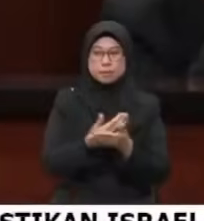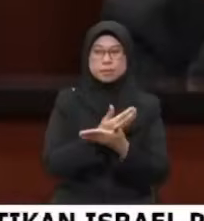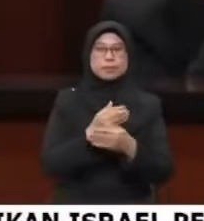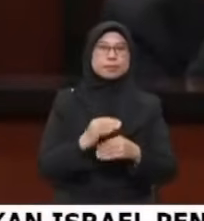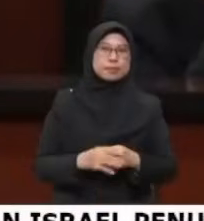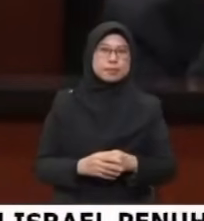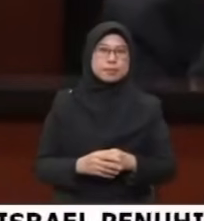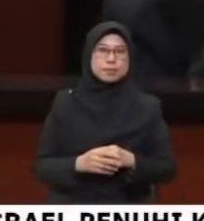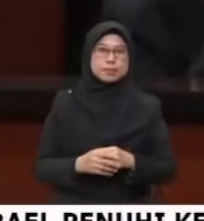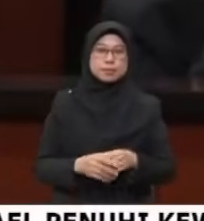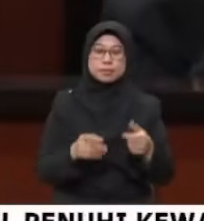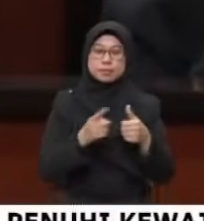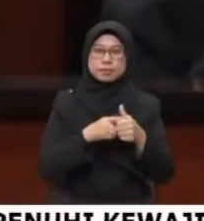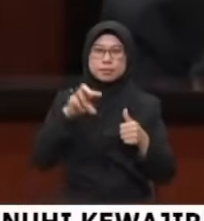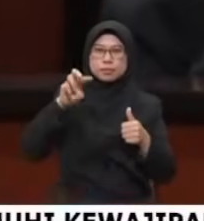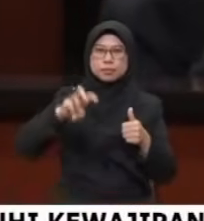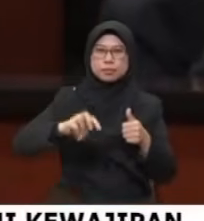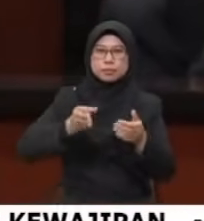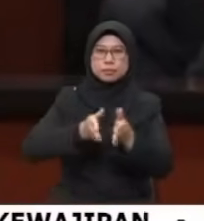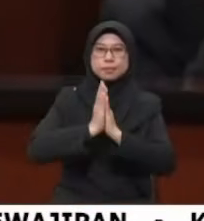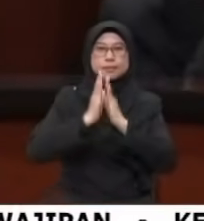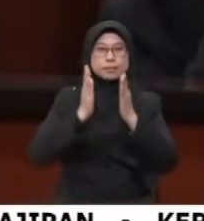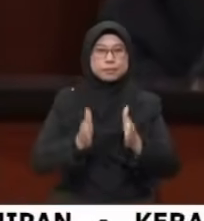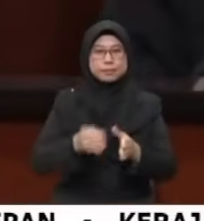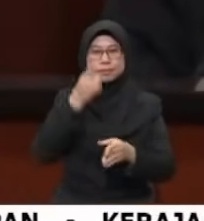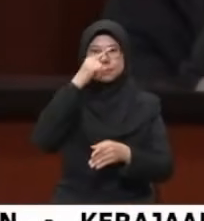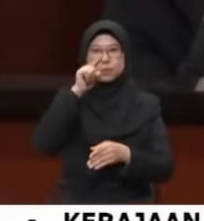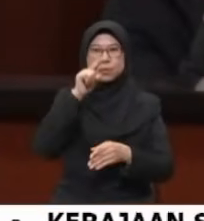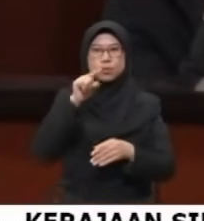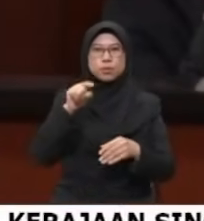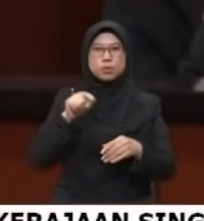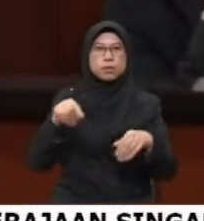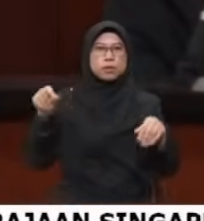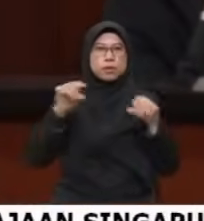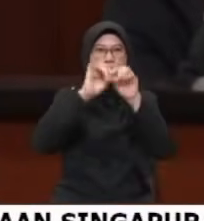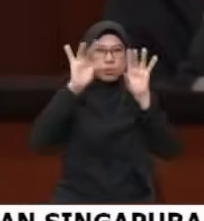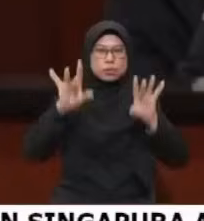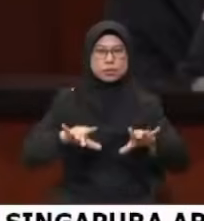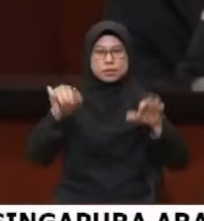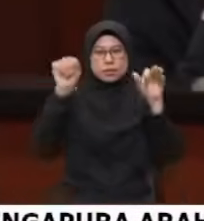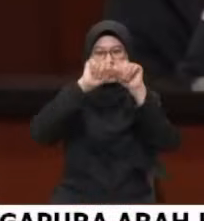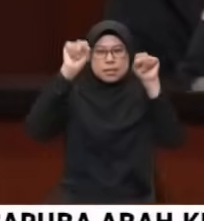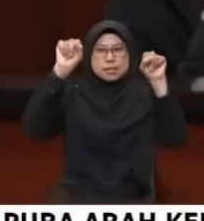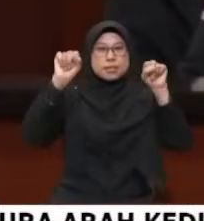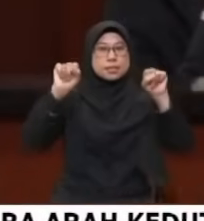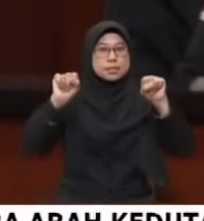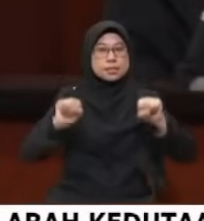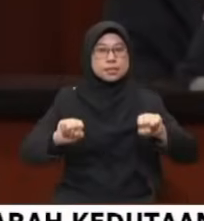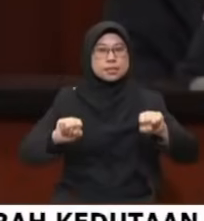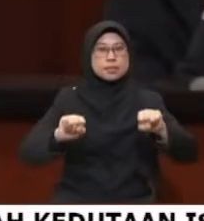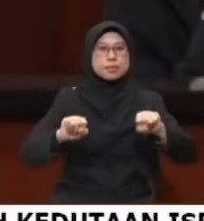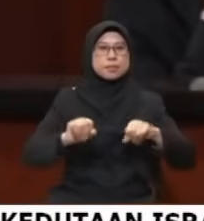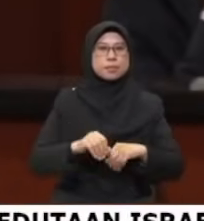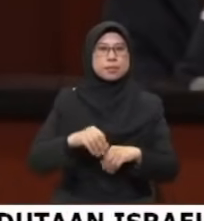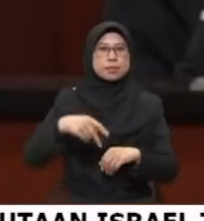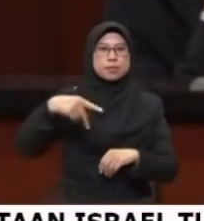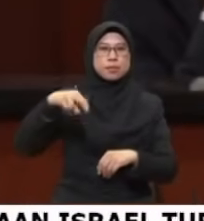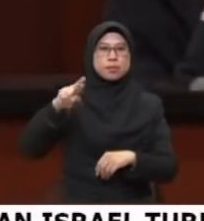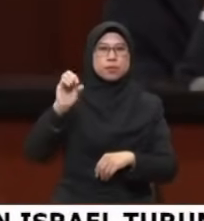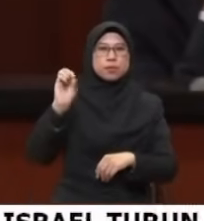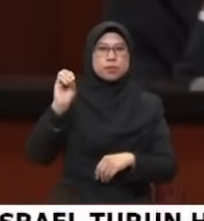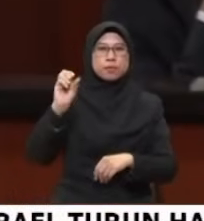berikut pertama mewajibkan pemohon untuk menduduki ujian sistem pemprofilan